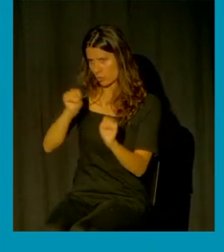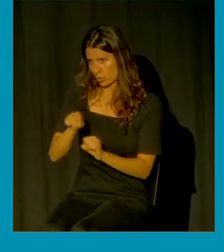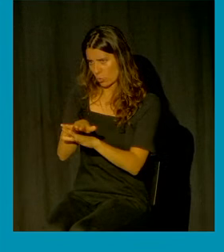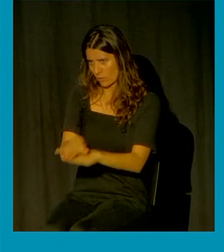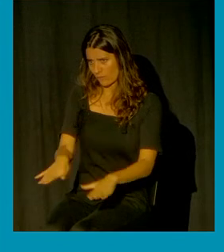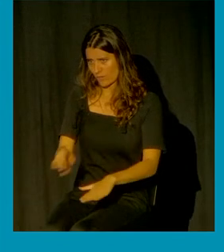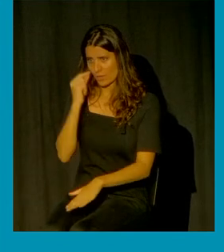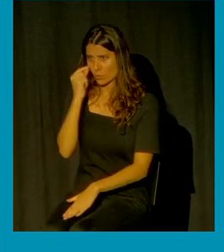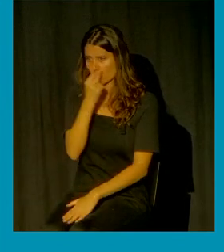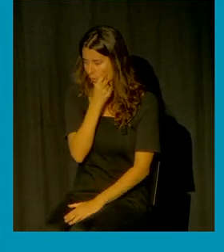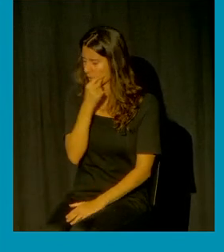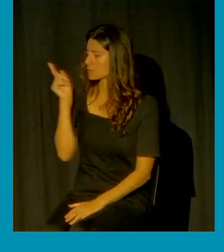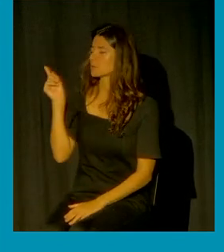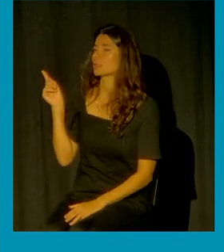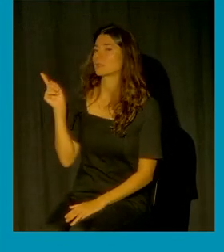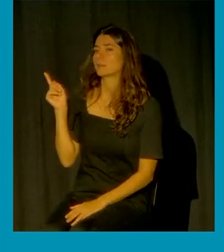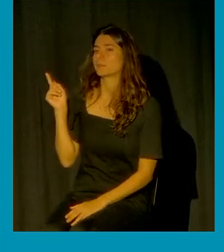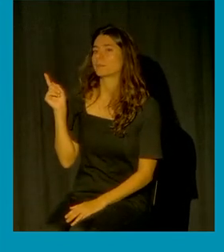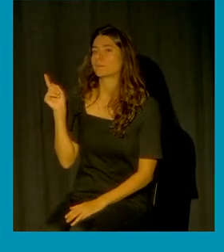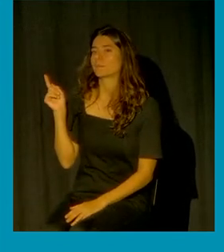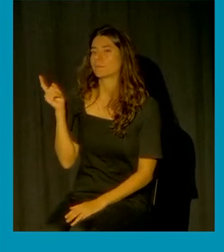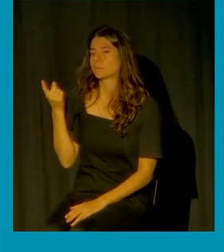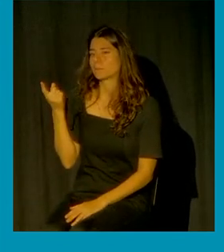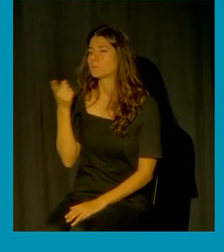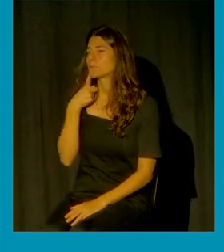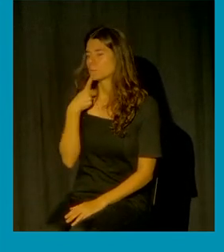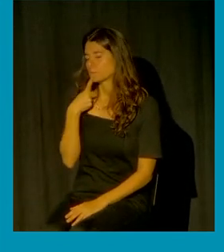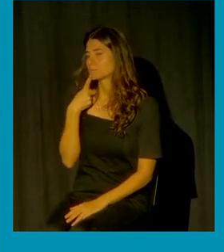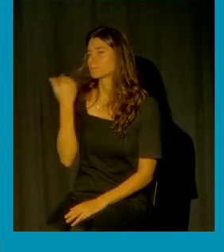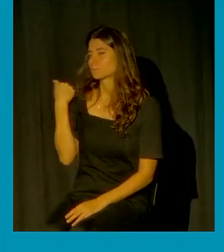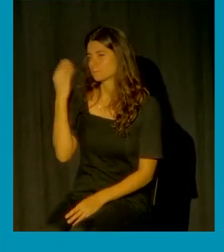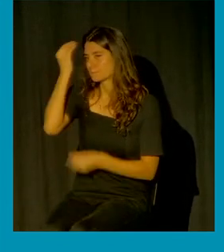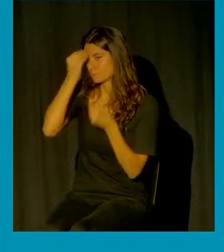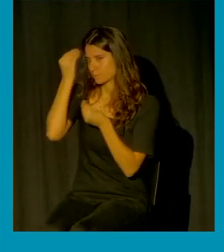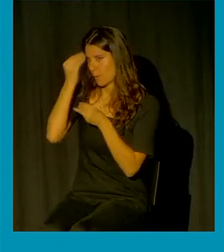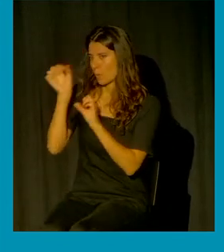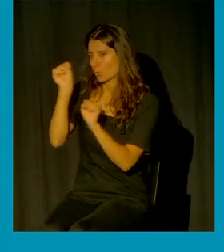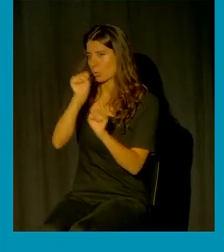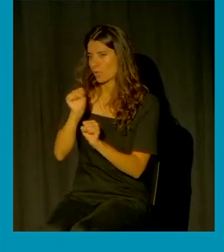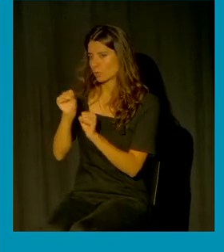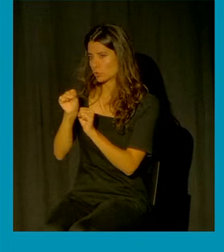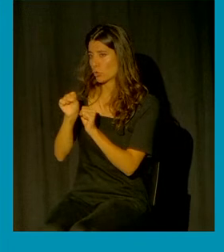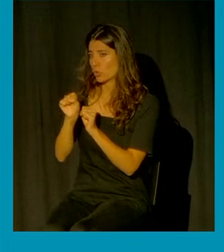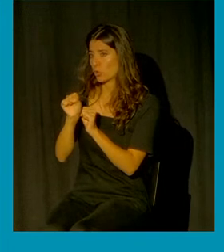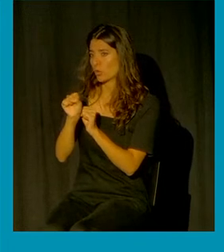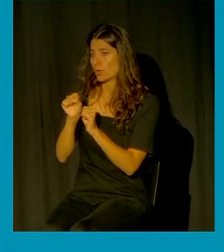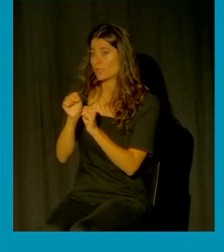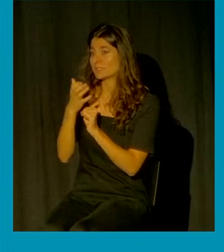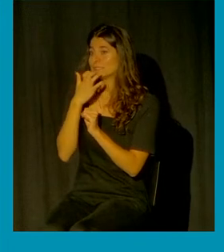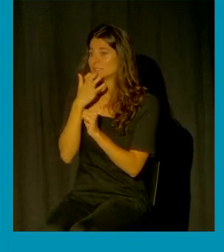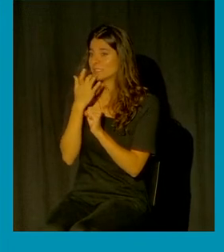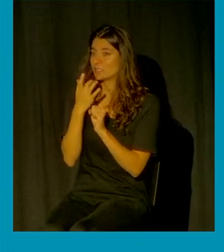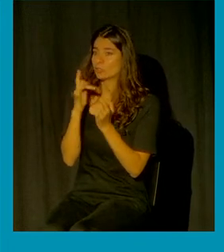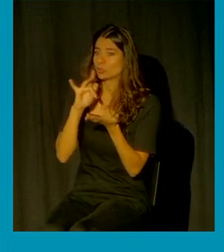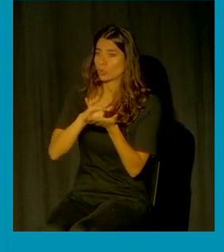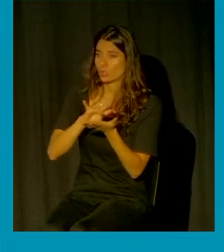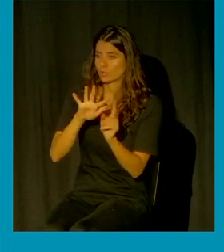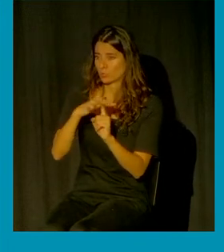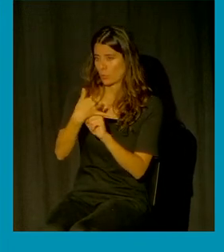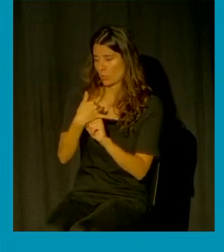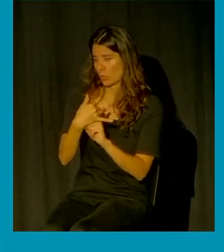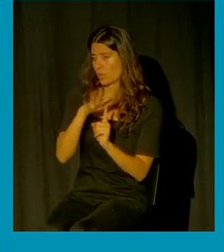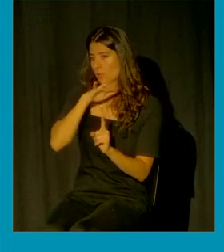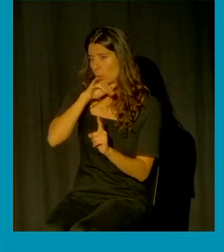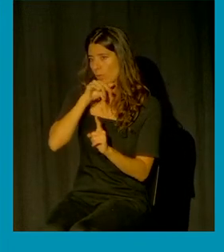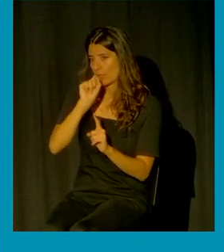conté o contempla la protecció front a la violència digital això és important perquè fins ara insisteixo tota l